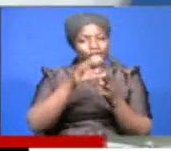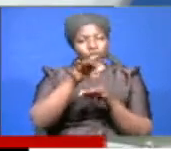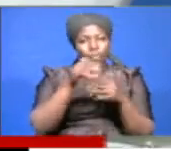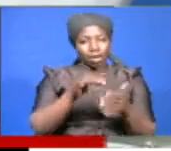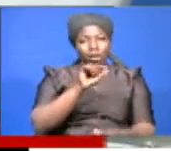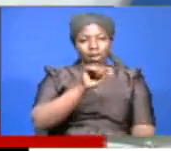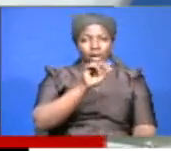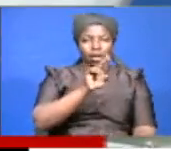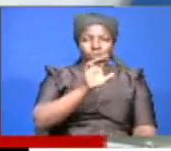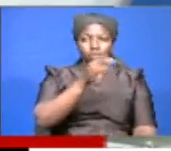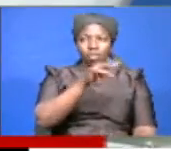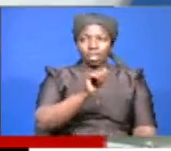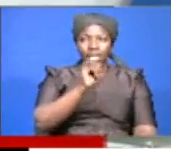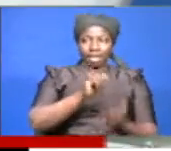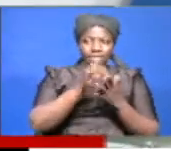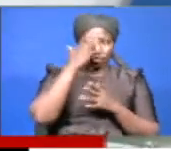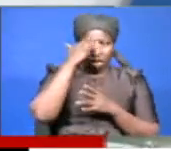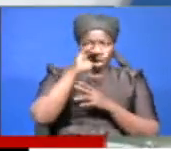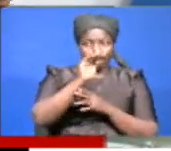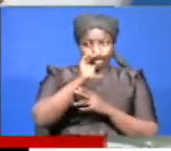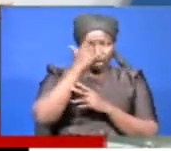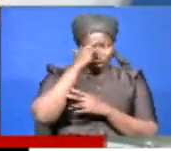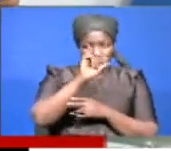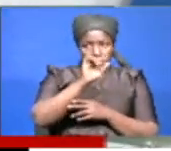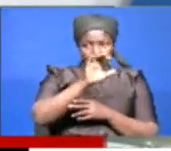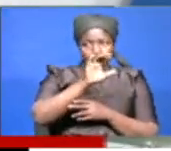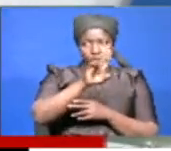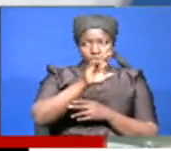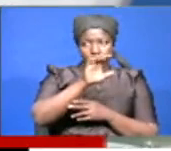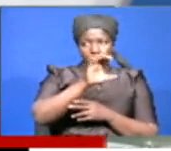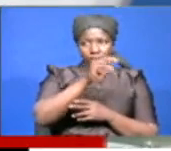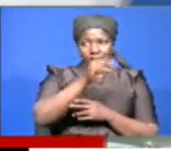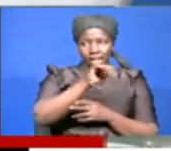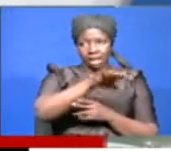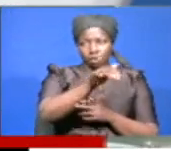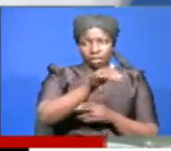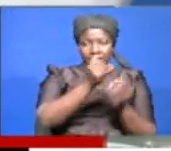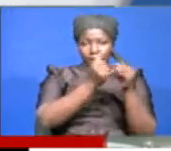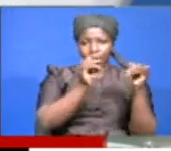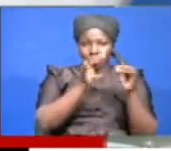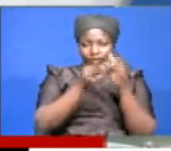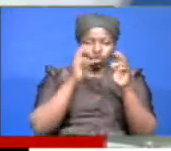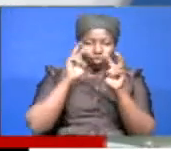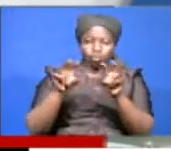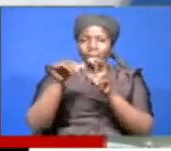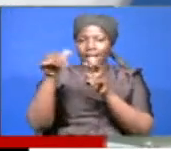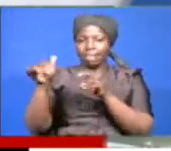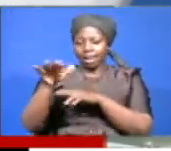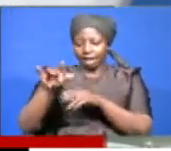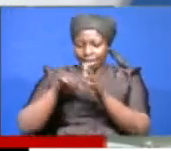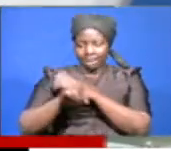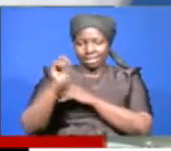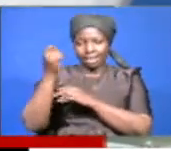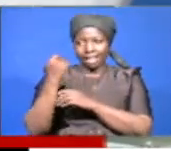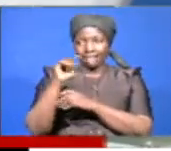nasukuma mswada tupate Gucha county independent. Ukiangalia katika nchi mali zingine za nchi yetu ya Kenya, this is hiyo